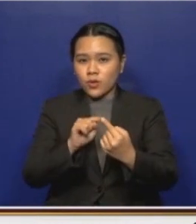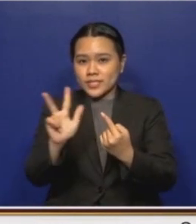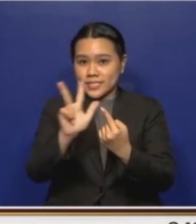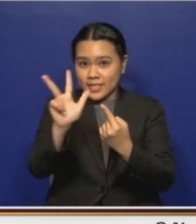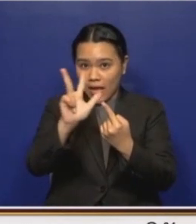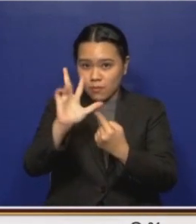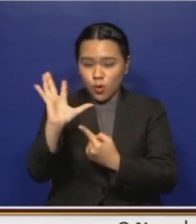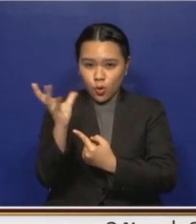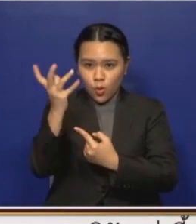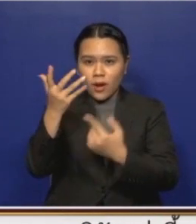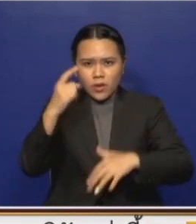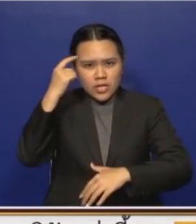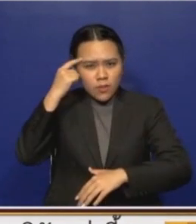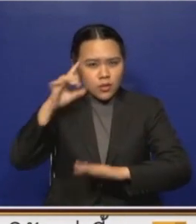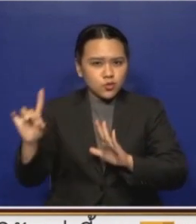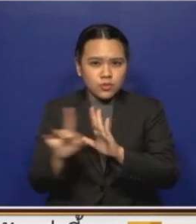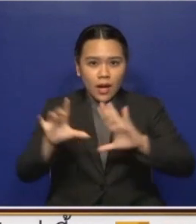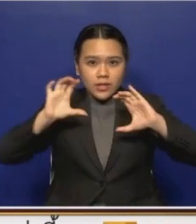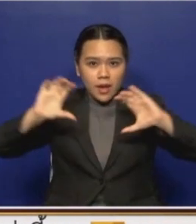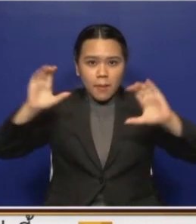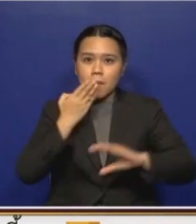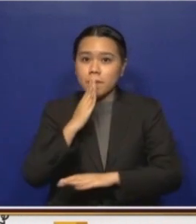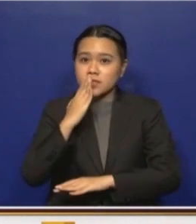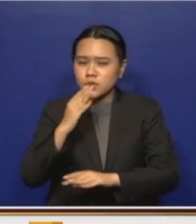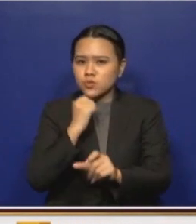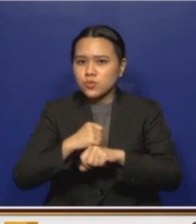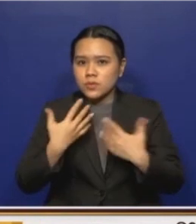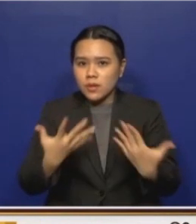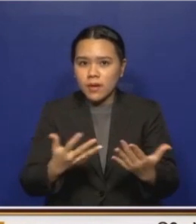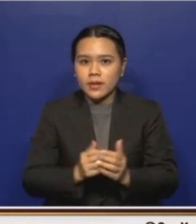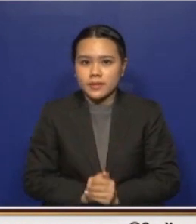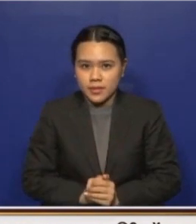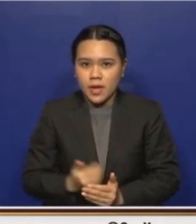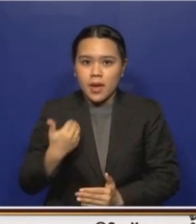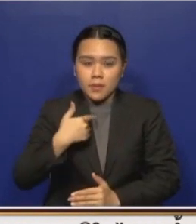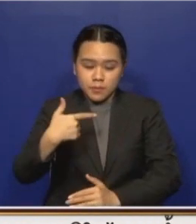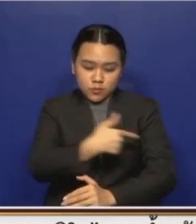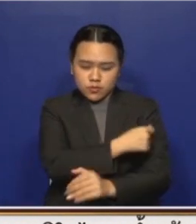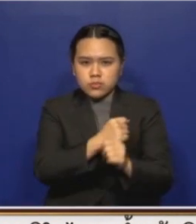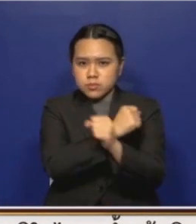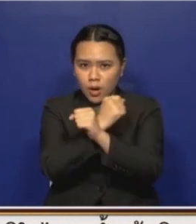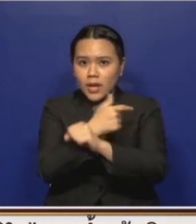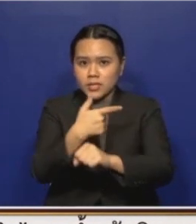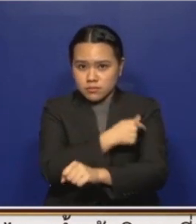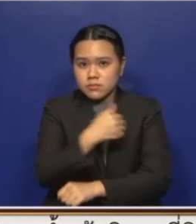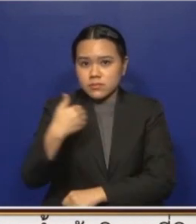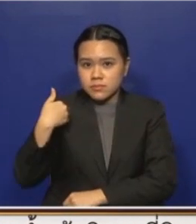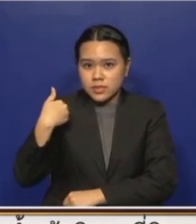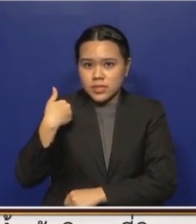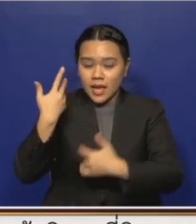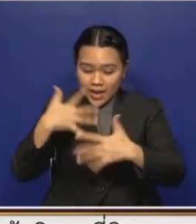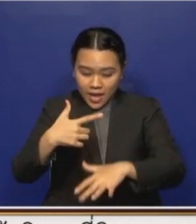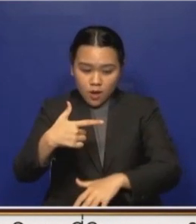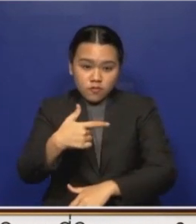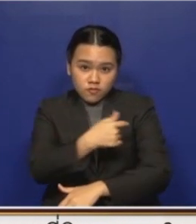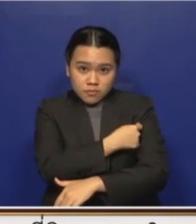50.38% ในบราซิลคือครั้งที่2ท่านจำได้ไหมความรู้โดยทั่วไปนะฉีดวัคซีนโควิดต้องฉีดเข็ม1แล้วเว้นไป